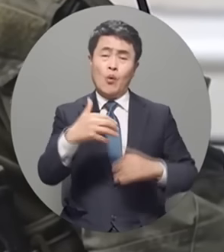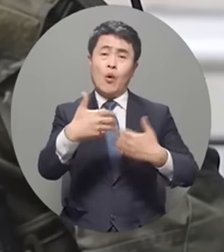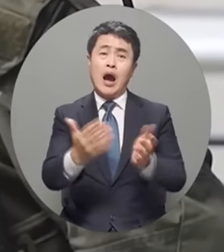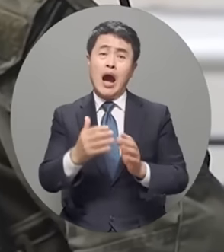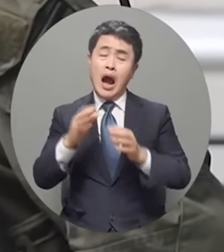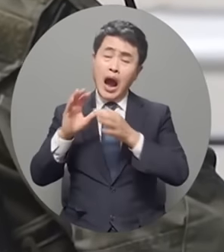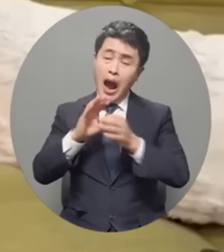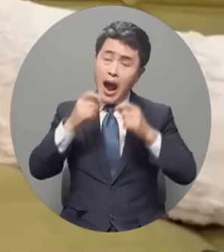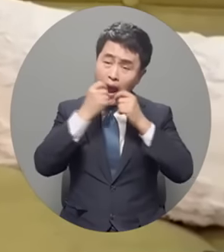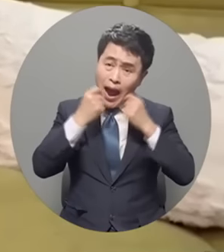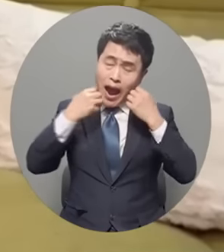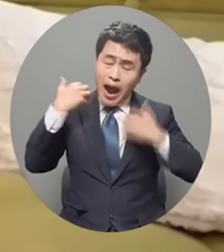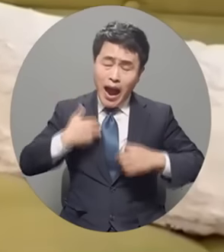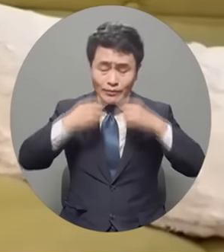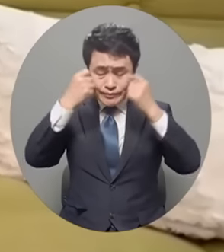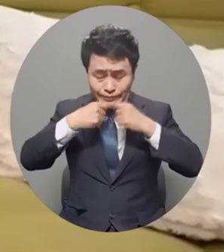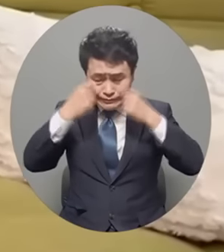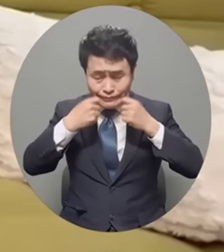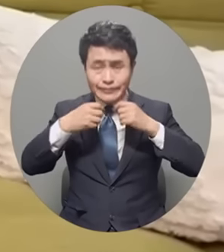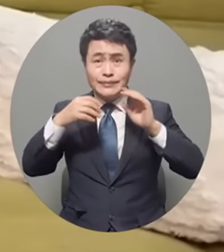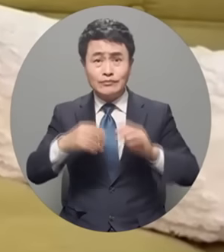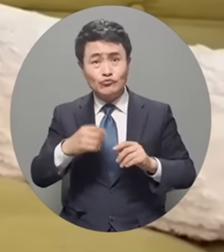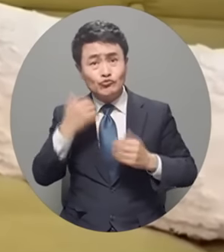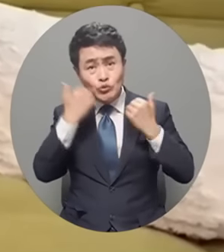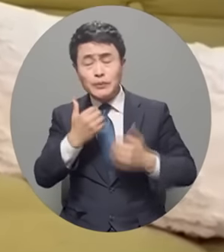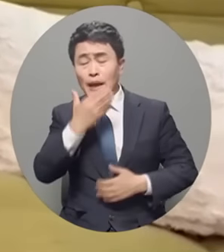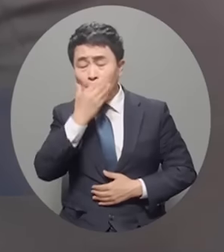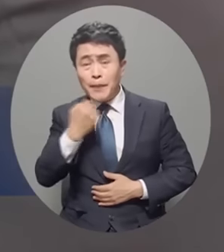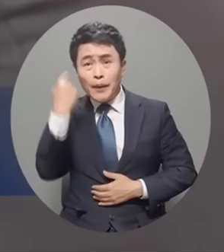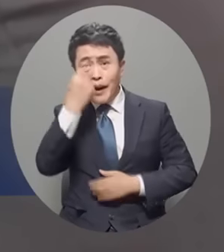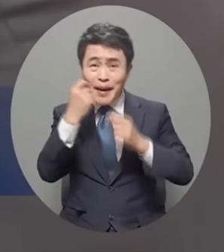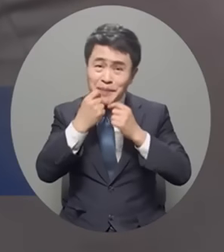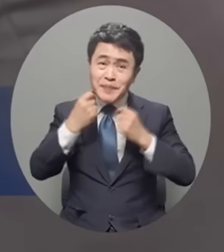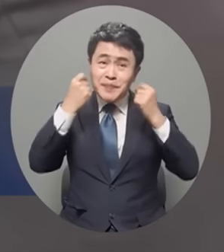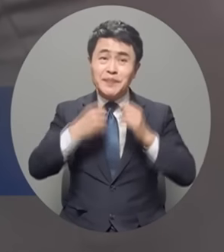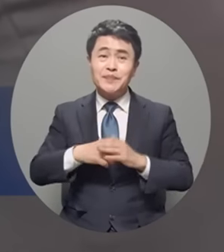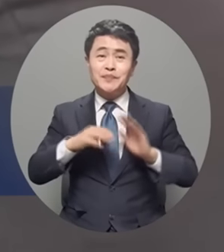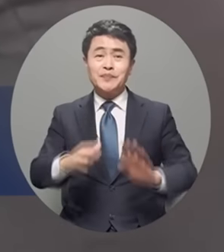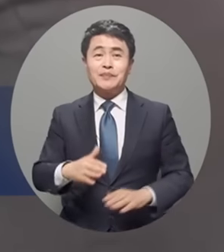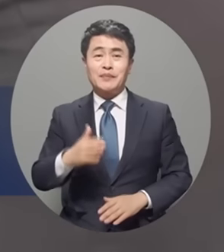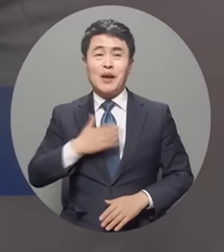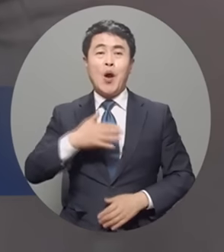눈물을 닦아내며 그 누구보다 행복한 미소를 지었습니다.